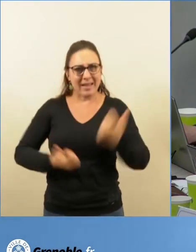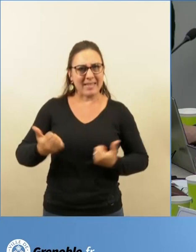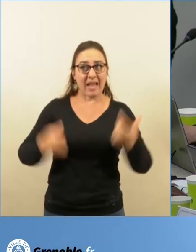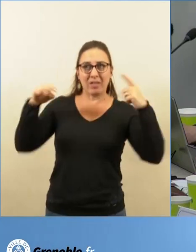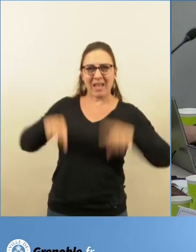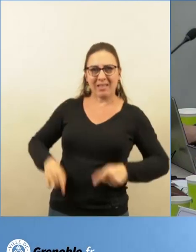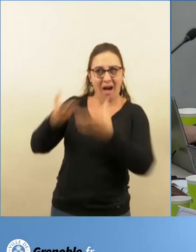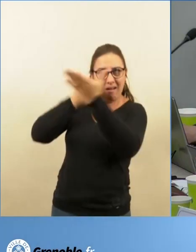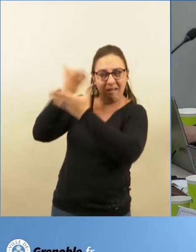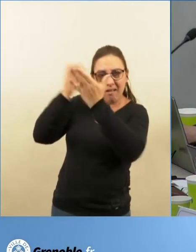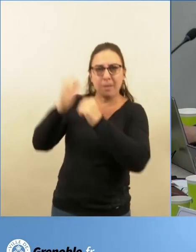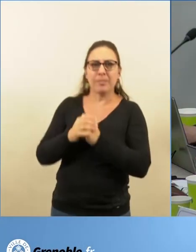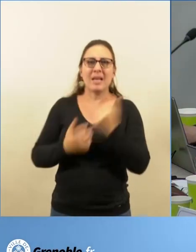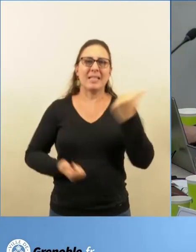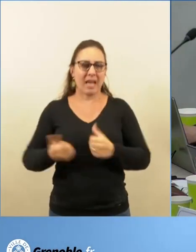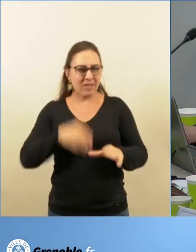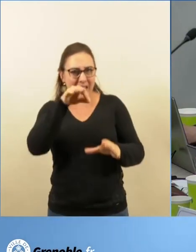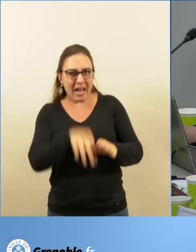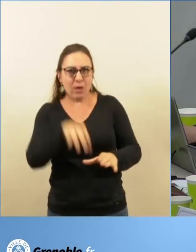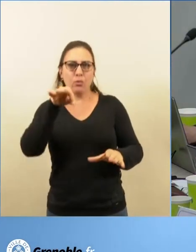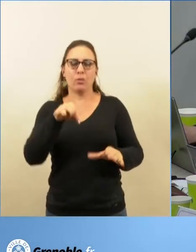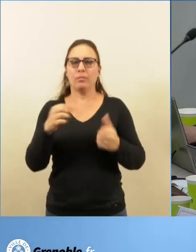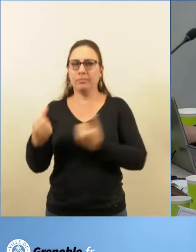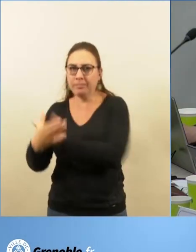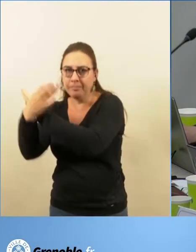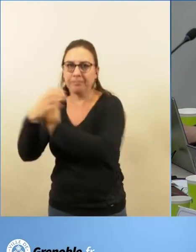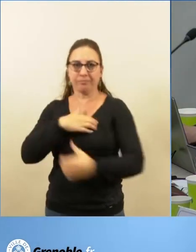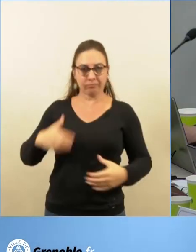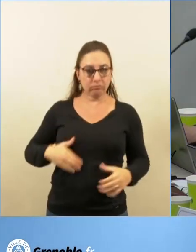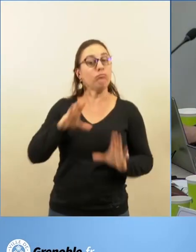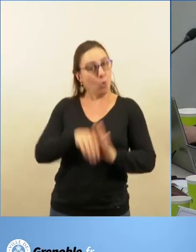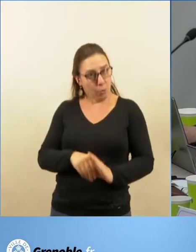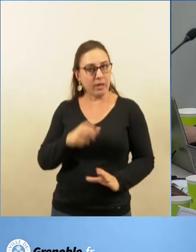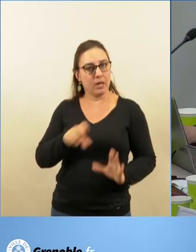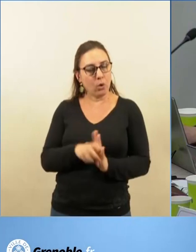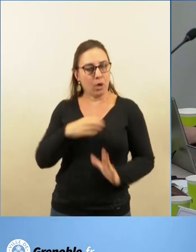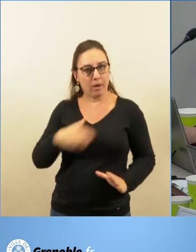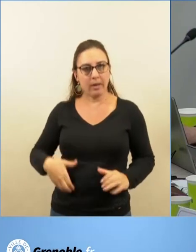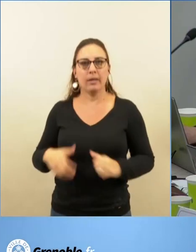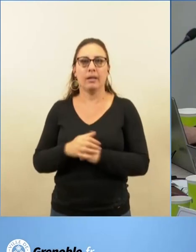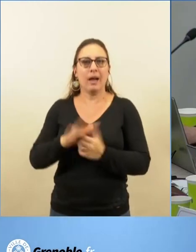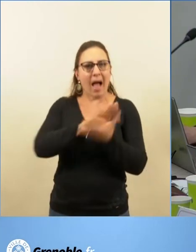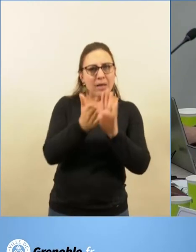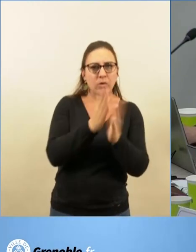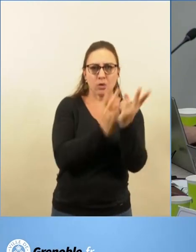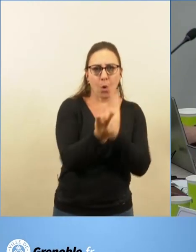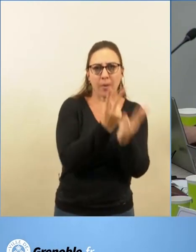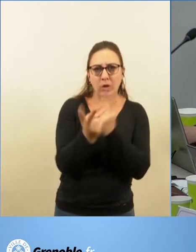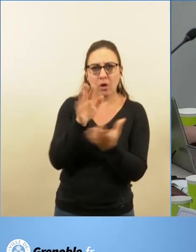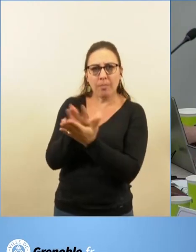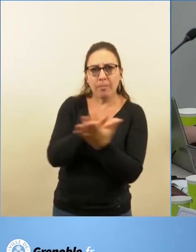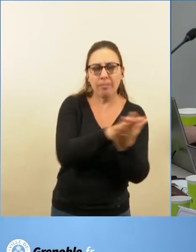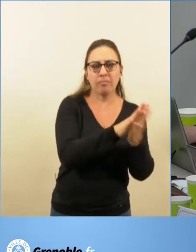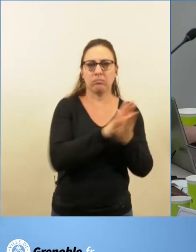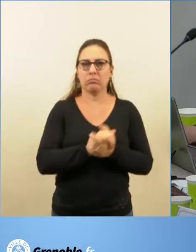l'État entre les services et les élus des différentes collectivités dont la ville de Grenoble des représentants d'associations d'Atmo aura